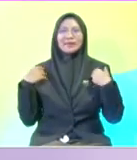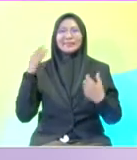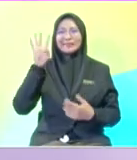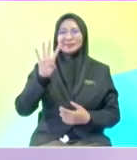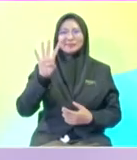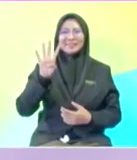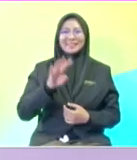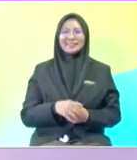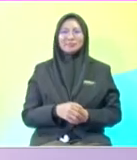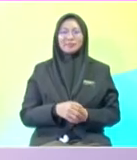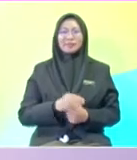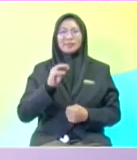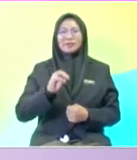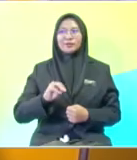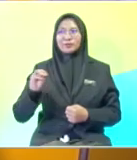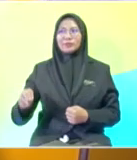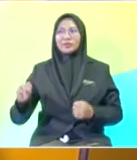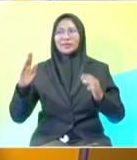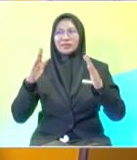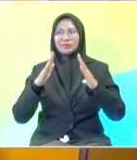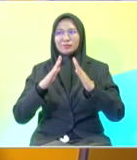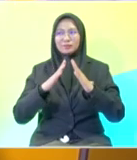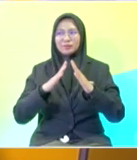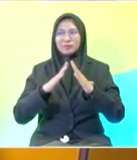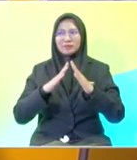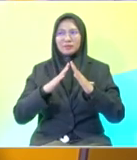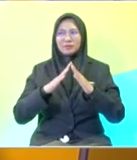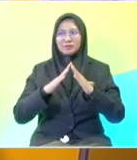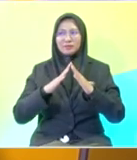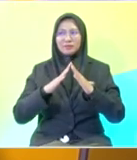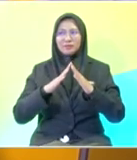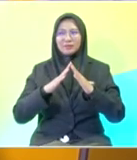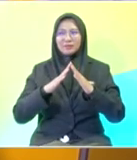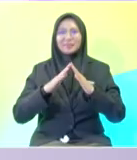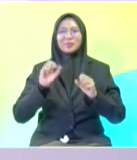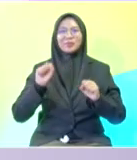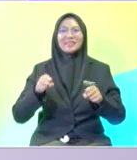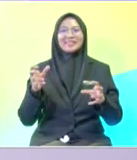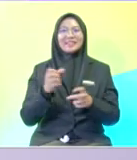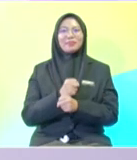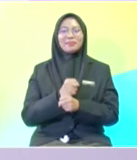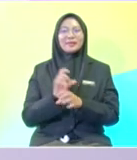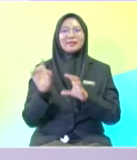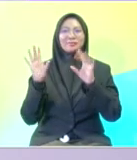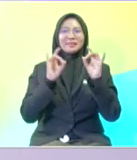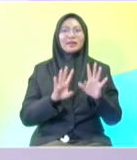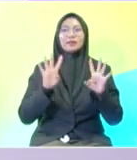dapat baca dengan tepat Ustaz bagi juga bapak bagaimana Pak Dompak minta empat minta tanya